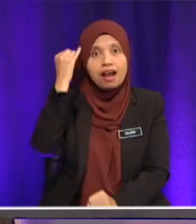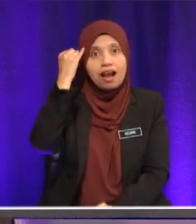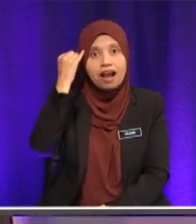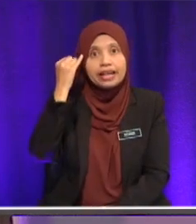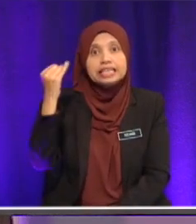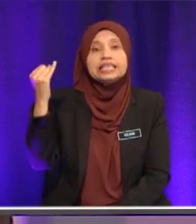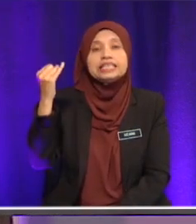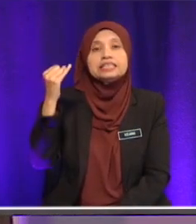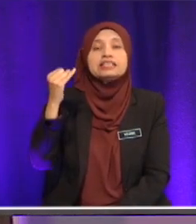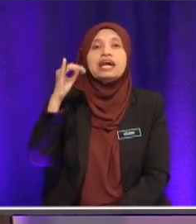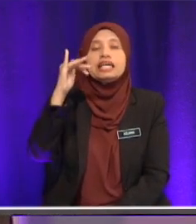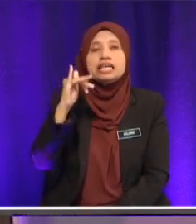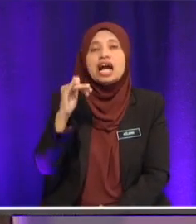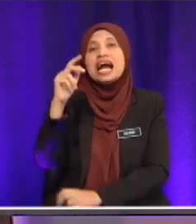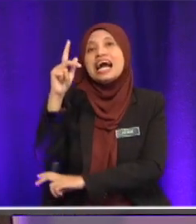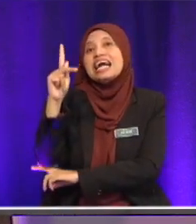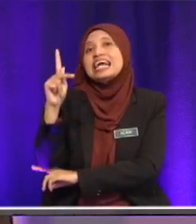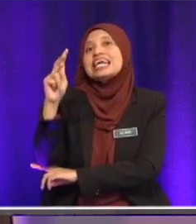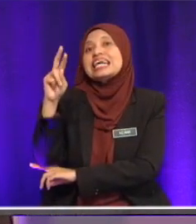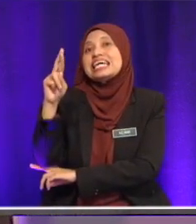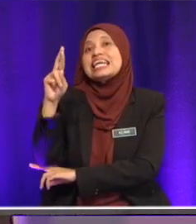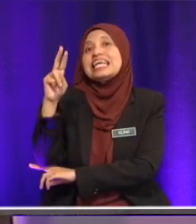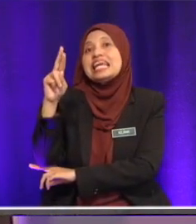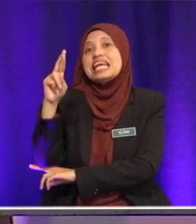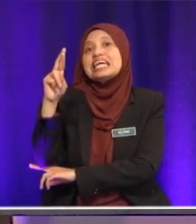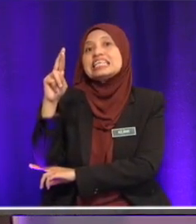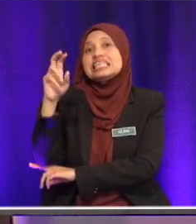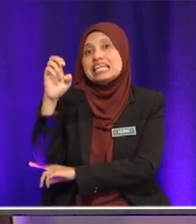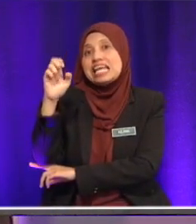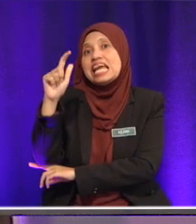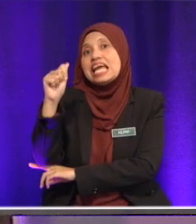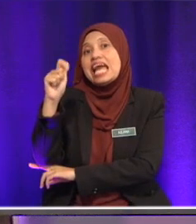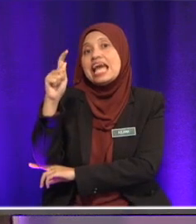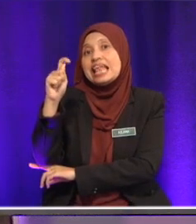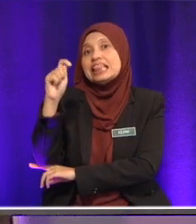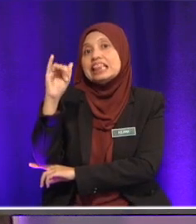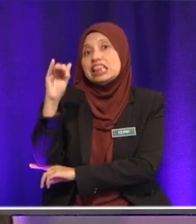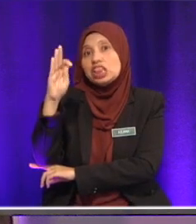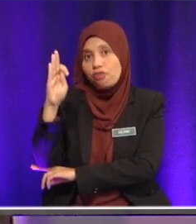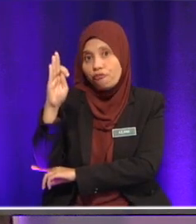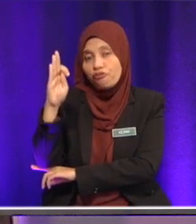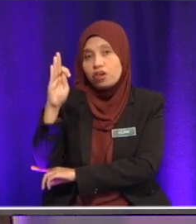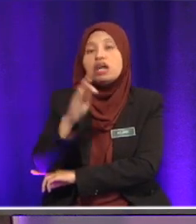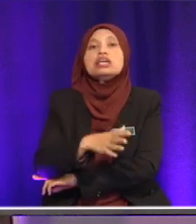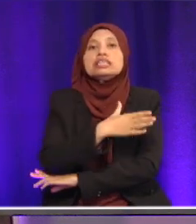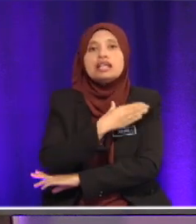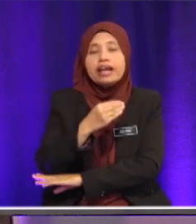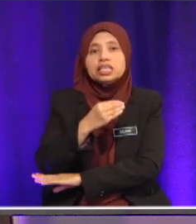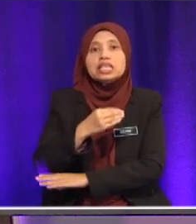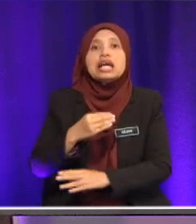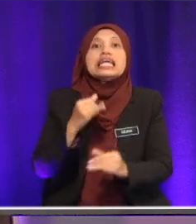kritis dan kreatif dengan sebutan dan intonasi yang betul secara